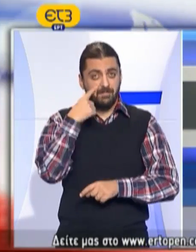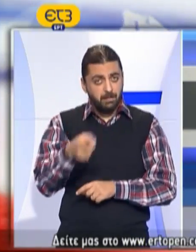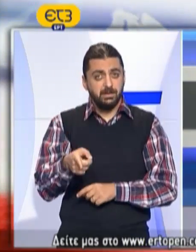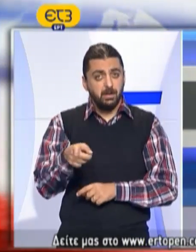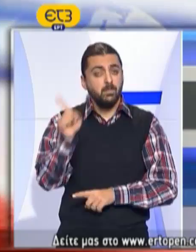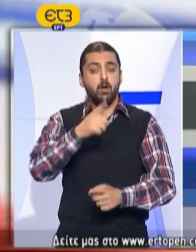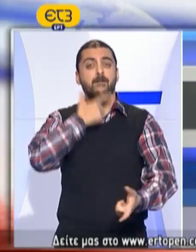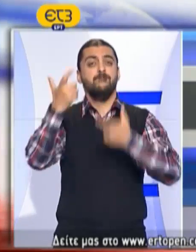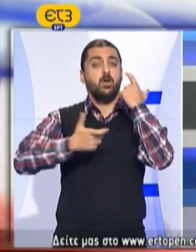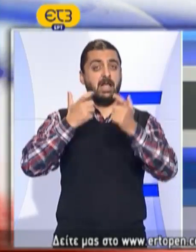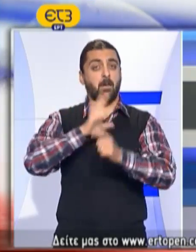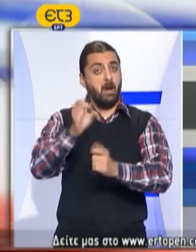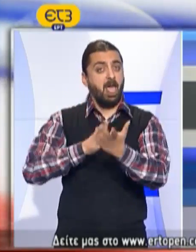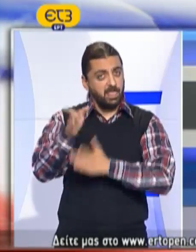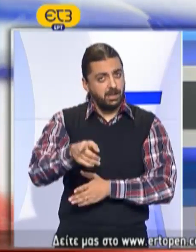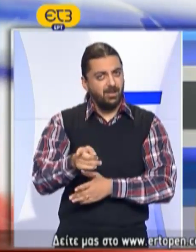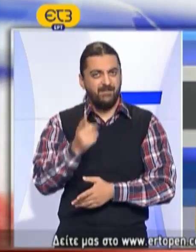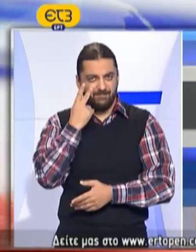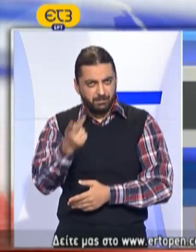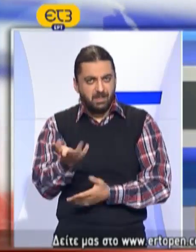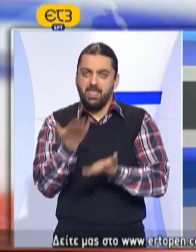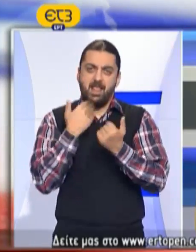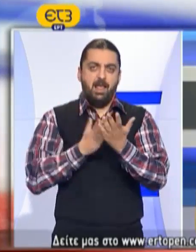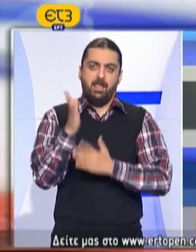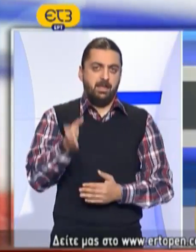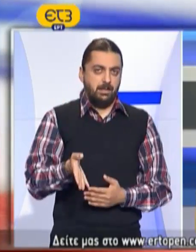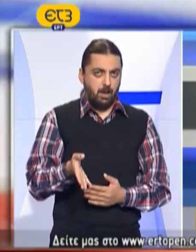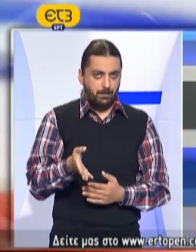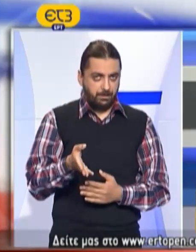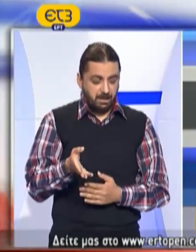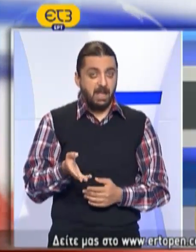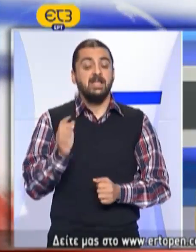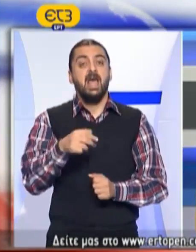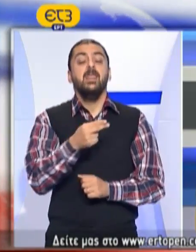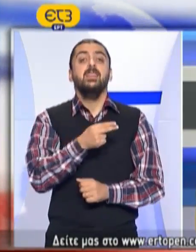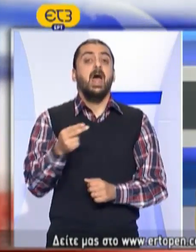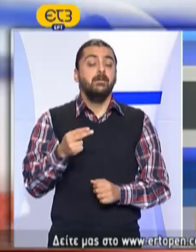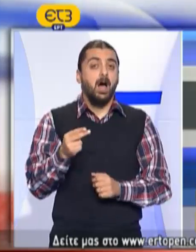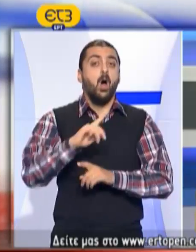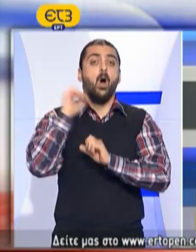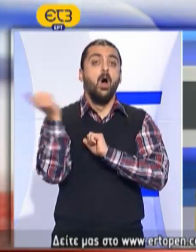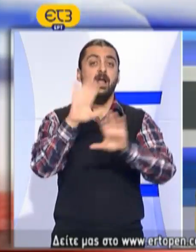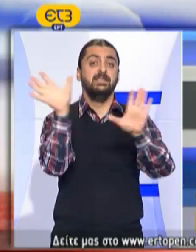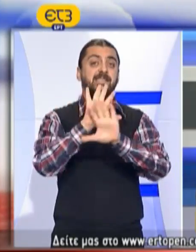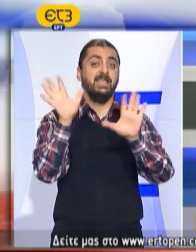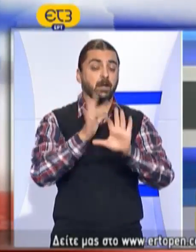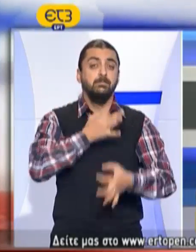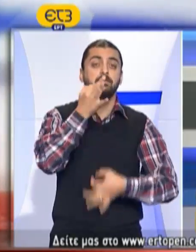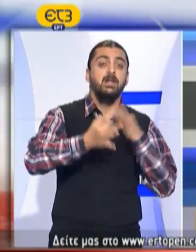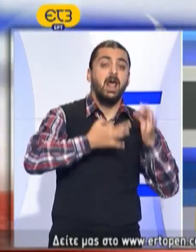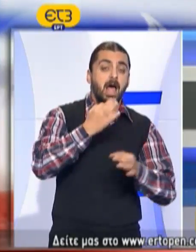αναγκαστικά δίκαιο, και το γεγονός ότι στην είδηση όπως την μεταφέρουν και όπως την μεταφέραμε και εμείς, όλα τα κανάλια μιλούν